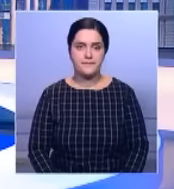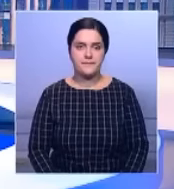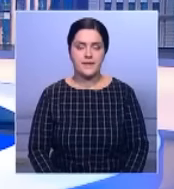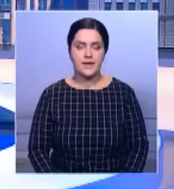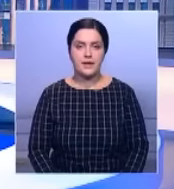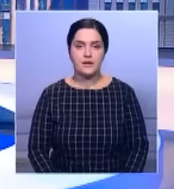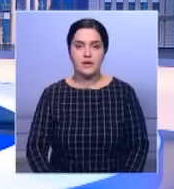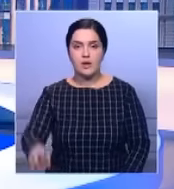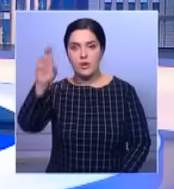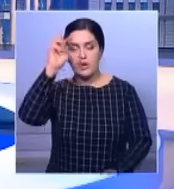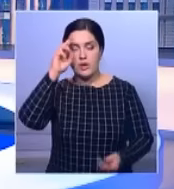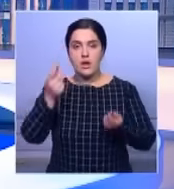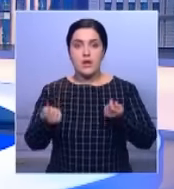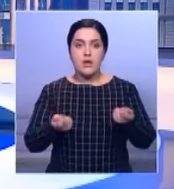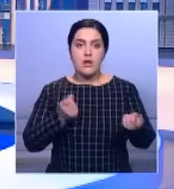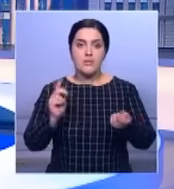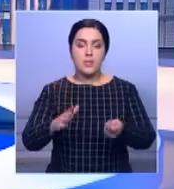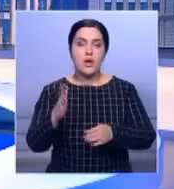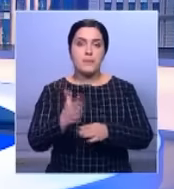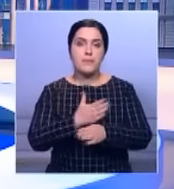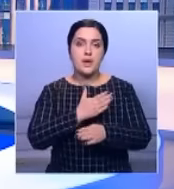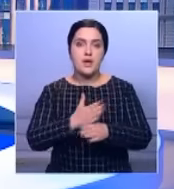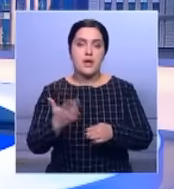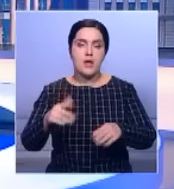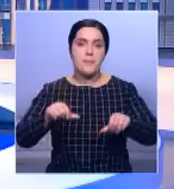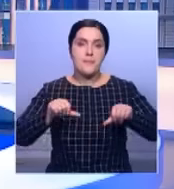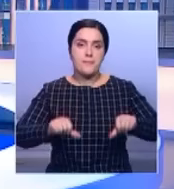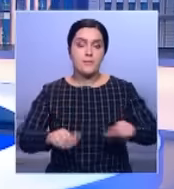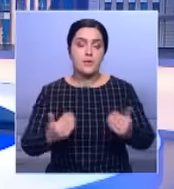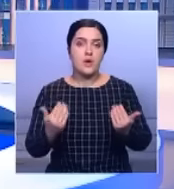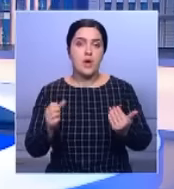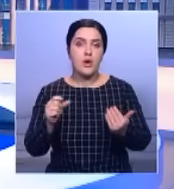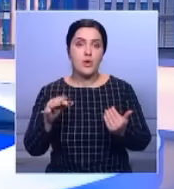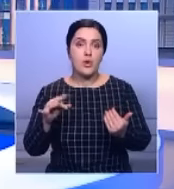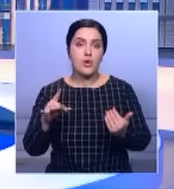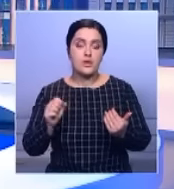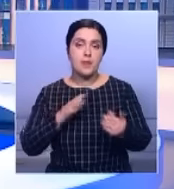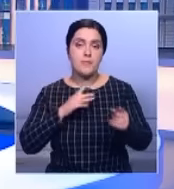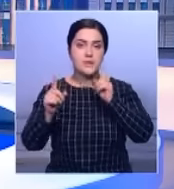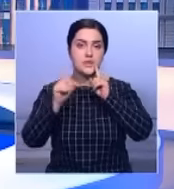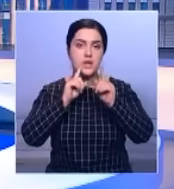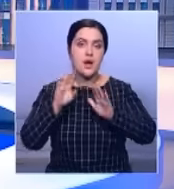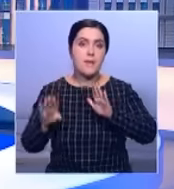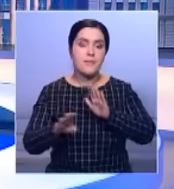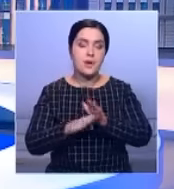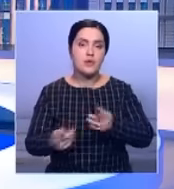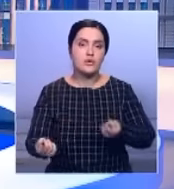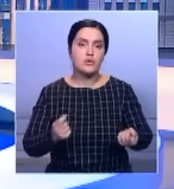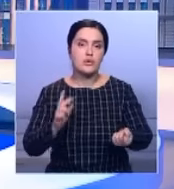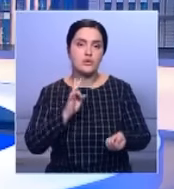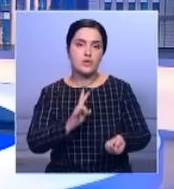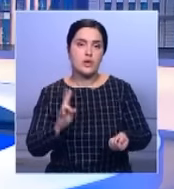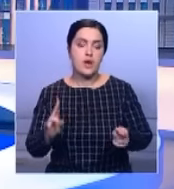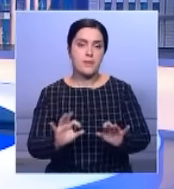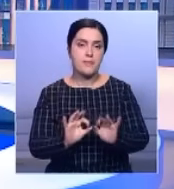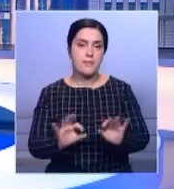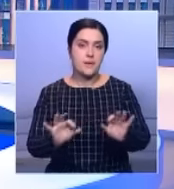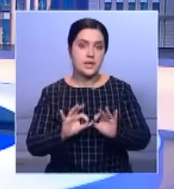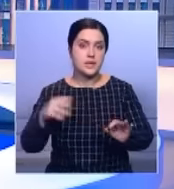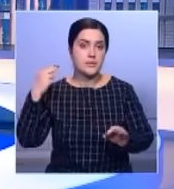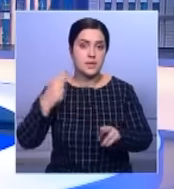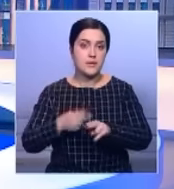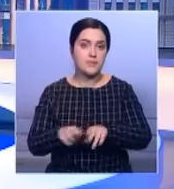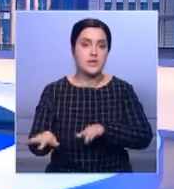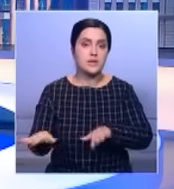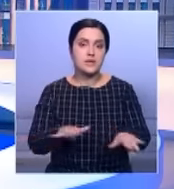Между ветвями власти будут перераспределены полномочия. Сегодня в Аккорде прошло совещание под руководством Нурсултана Назарбаева. По